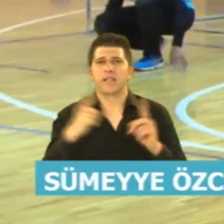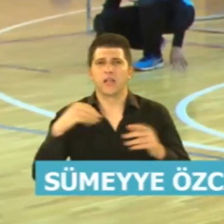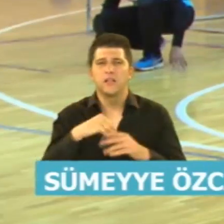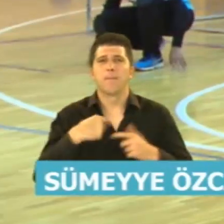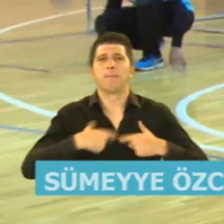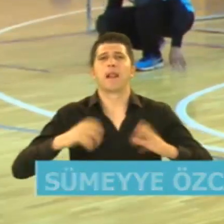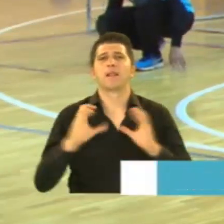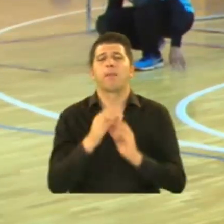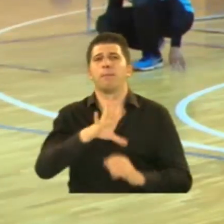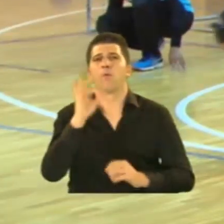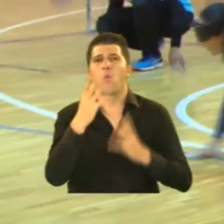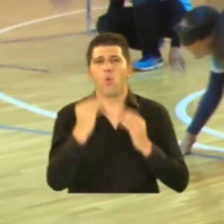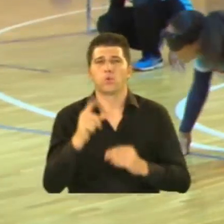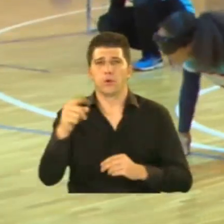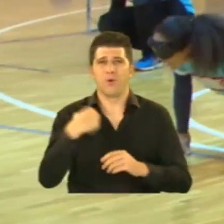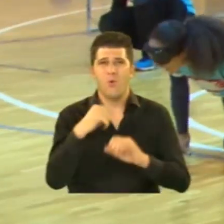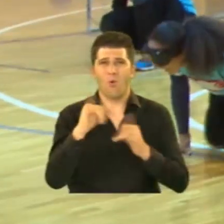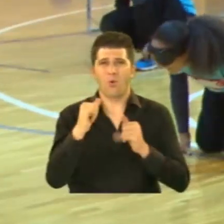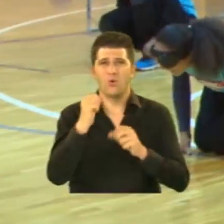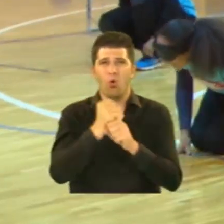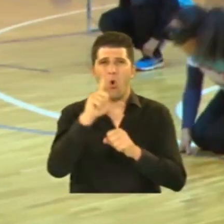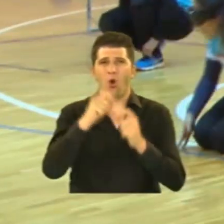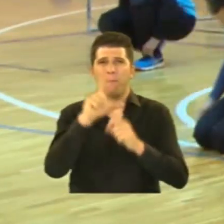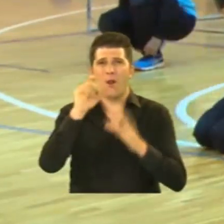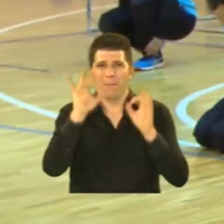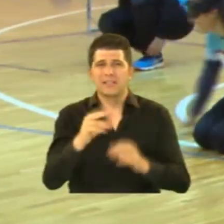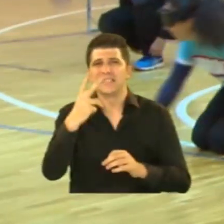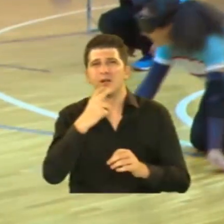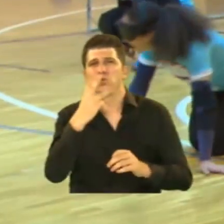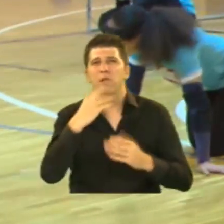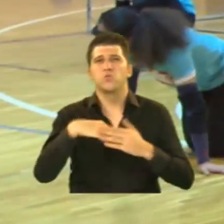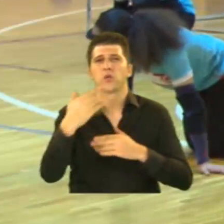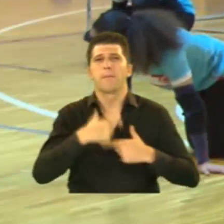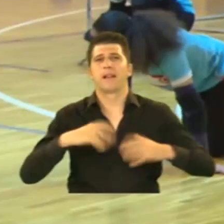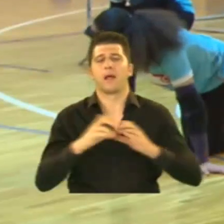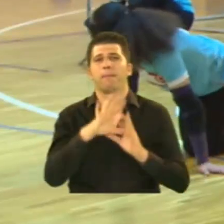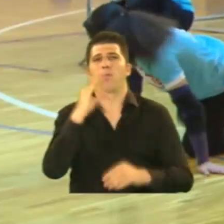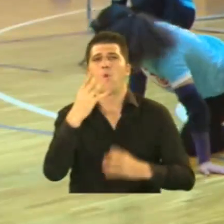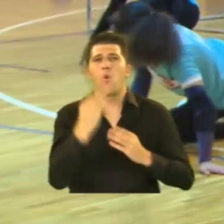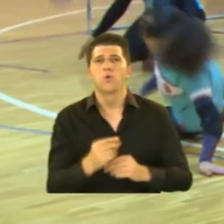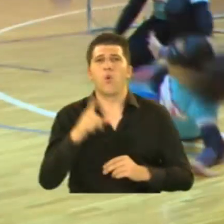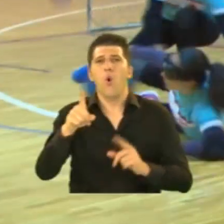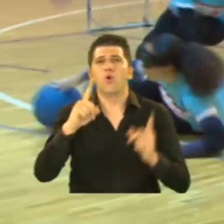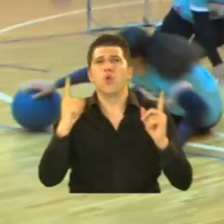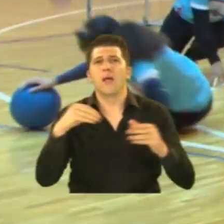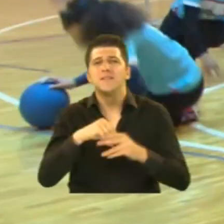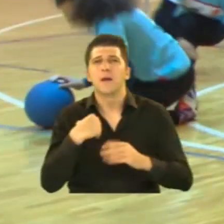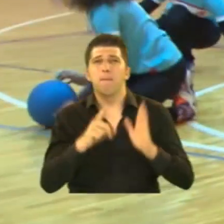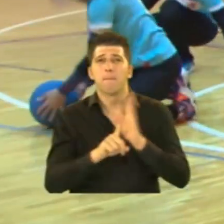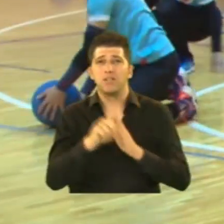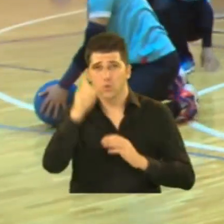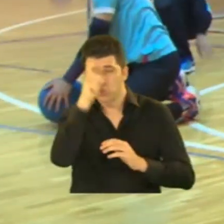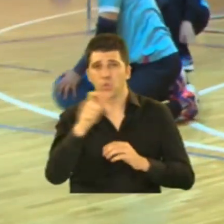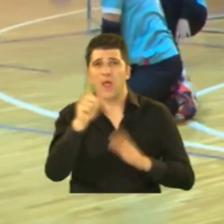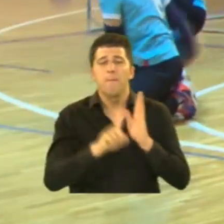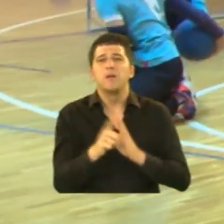2006-2007 yılında da milli takıma seçildim. Yani golbola başladığımdan 2-3 yıl sonra. Milli takımda o dönemde bizim pek bir başarımız